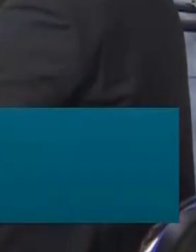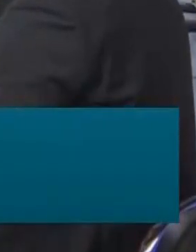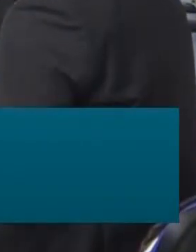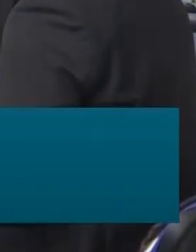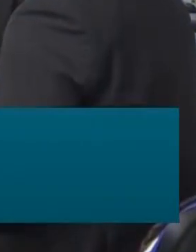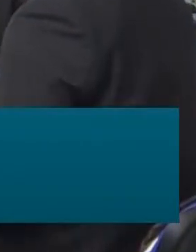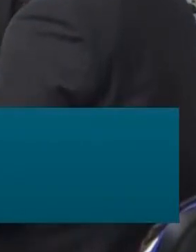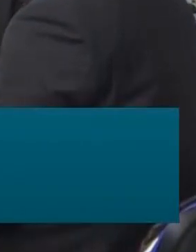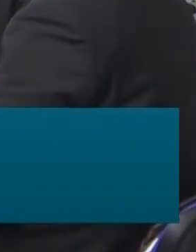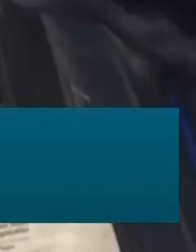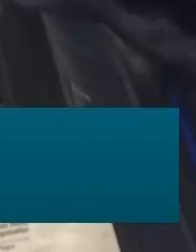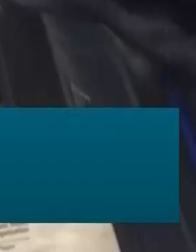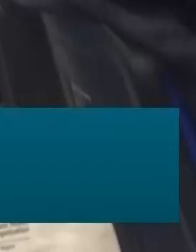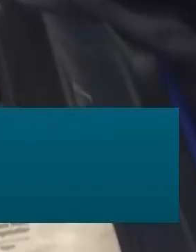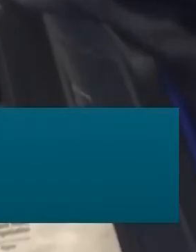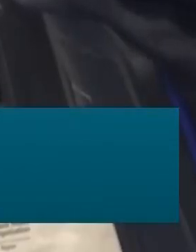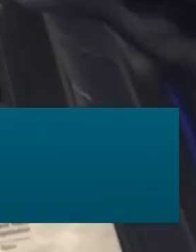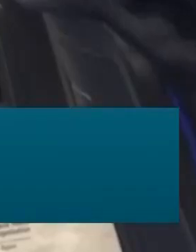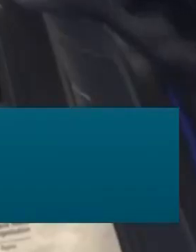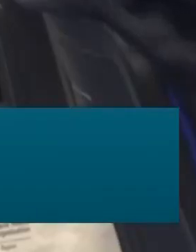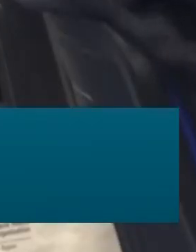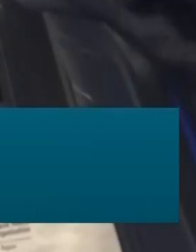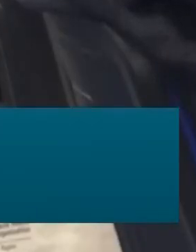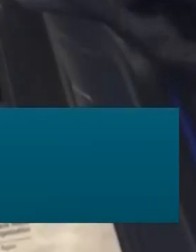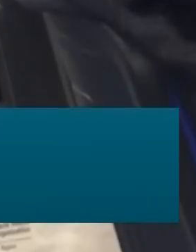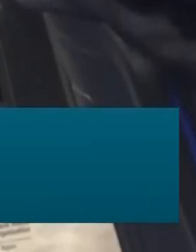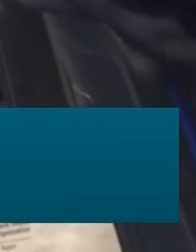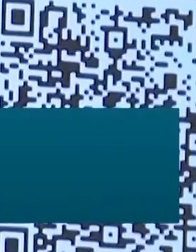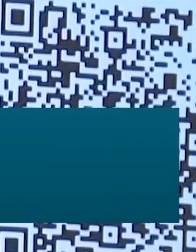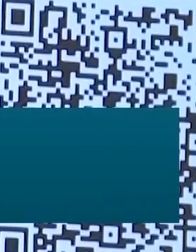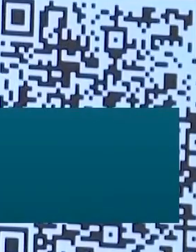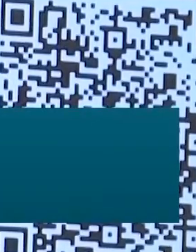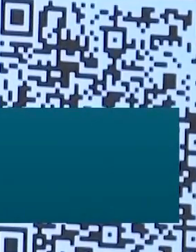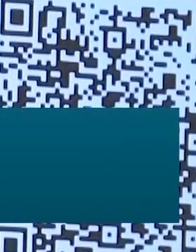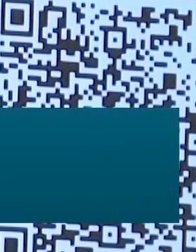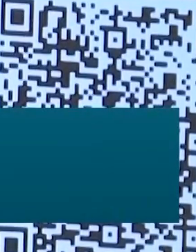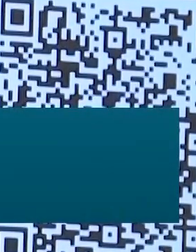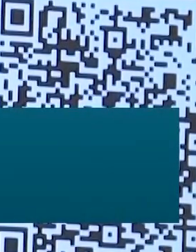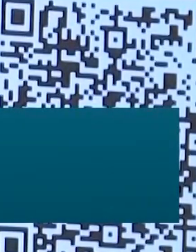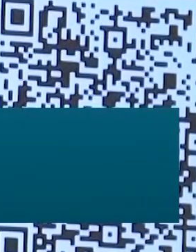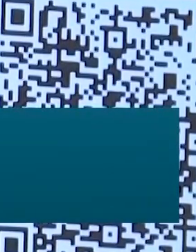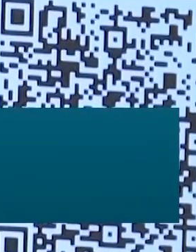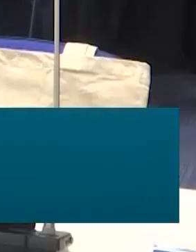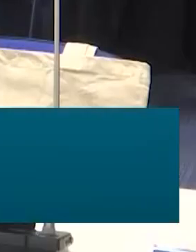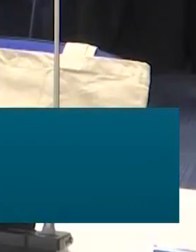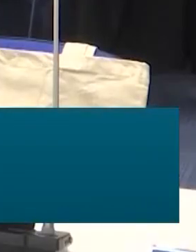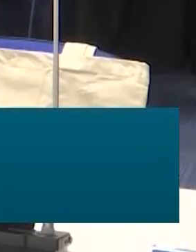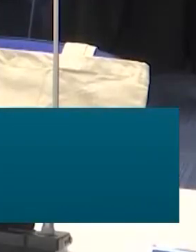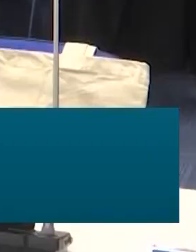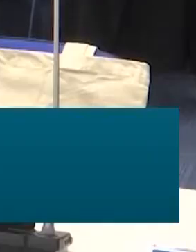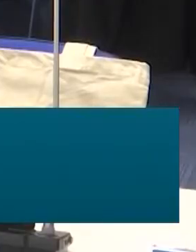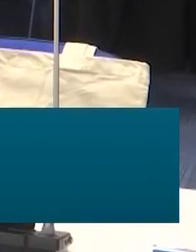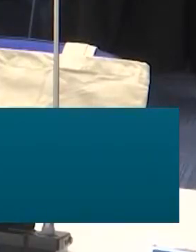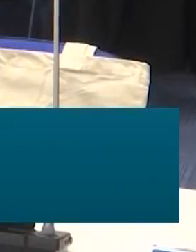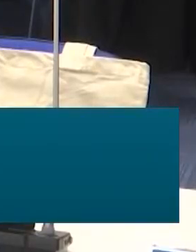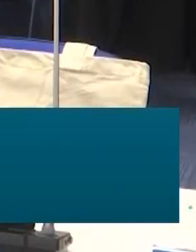финансирование системы здравоохранения актуальный вопрос обсудили ведущие международные специалист на семинаре всемирной организации здравоохранения